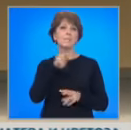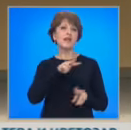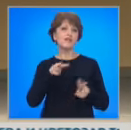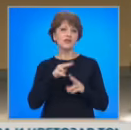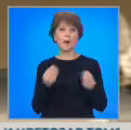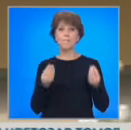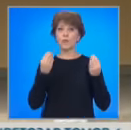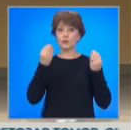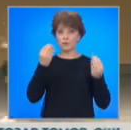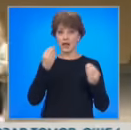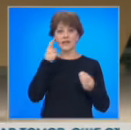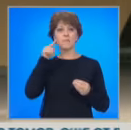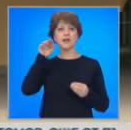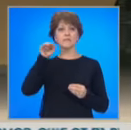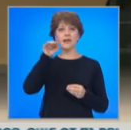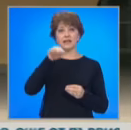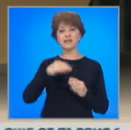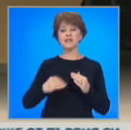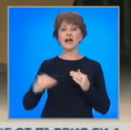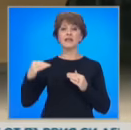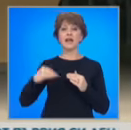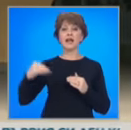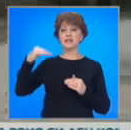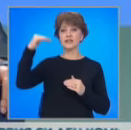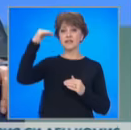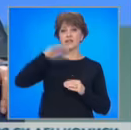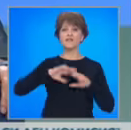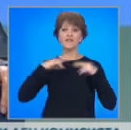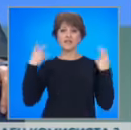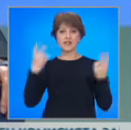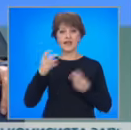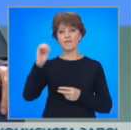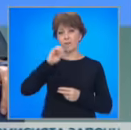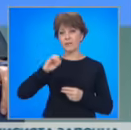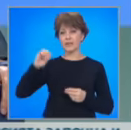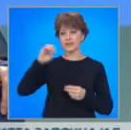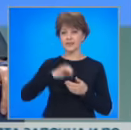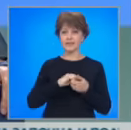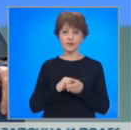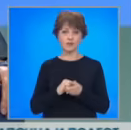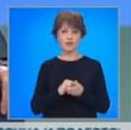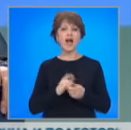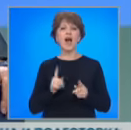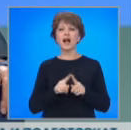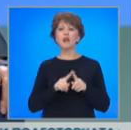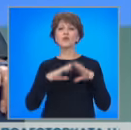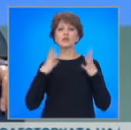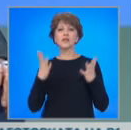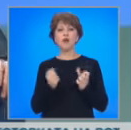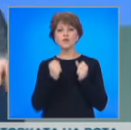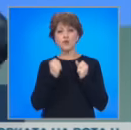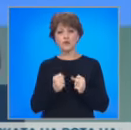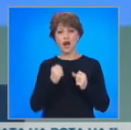в перспективите за растеж в целия Европейски съюз. Като цяло се очаква растеж на европейската икономика